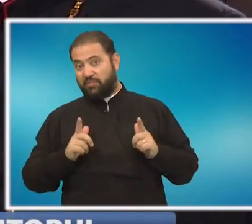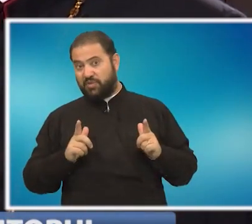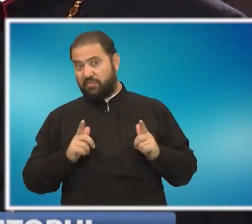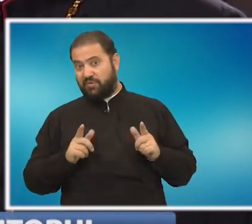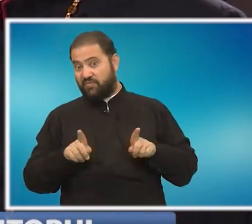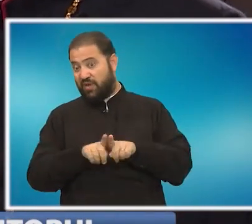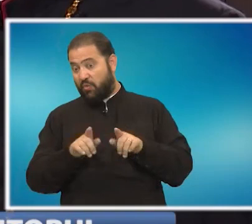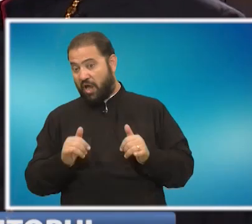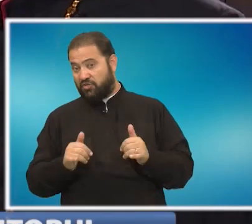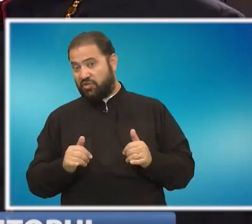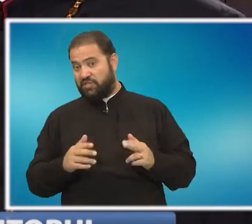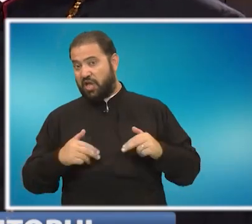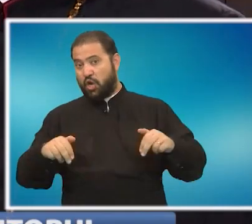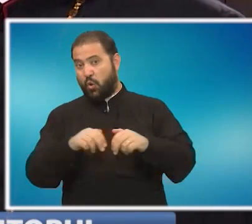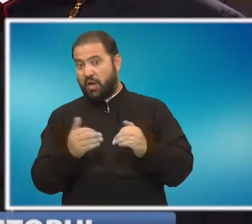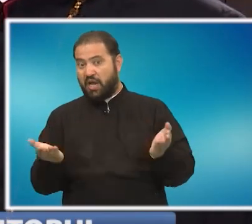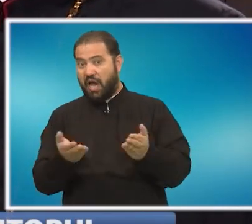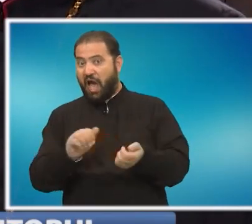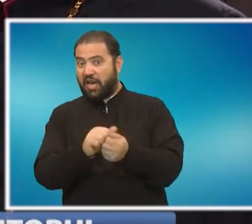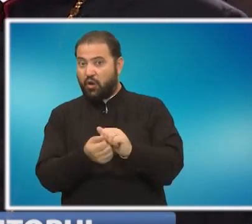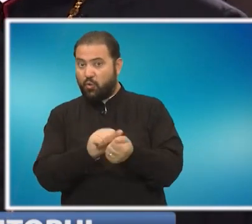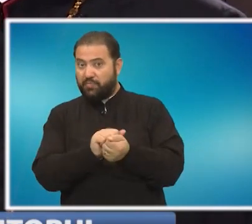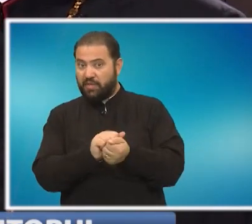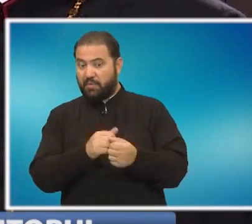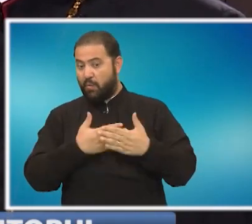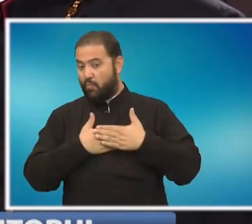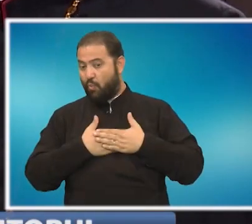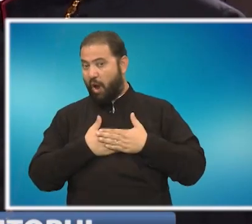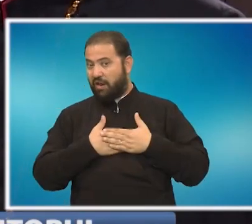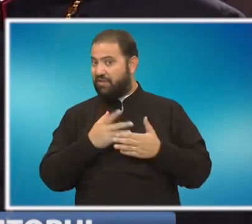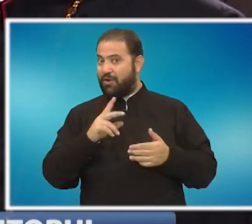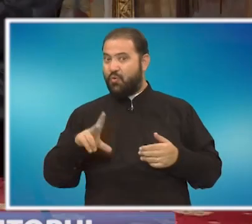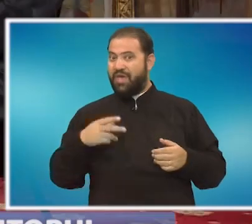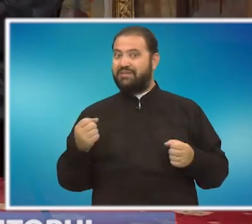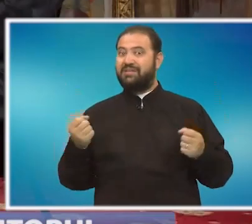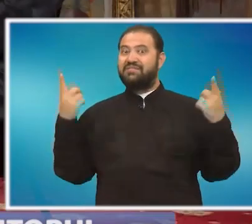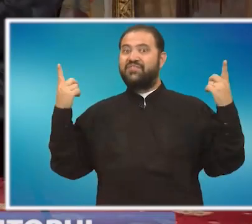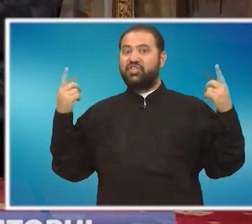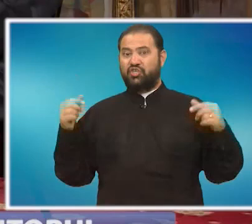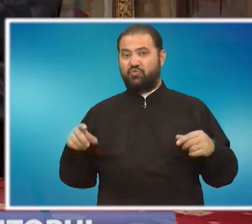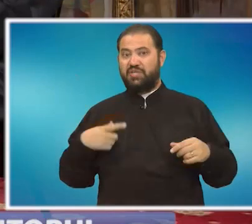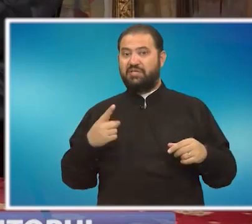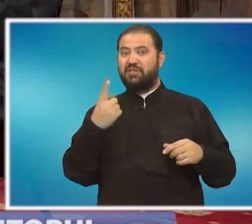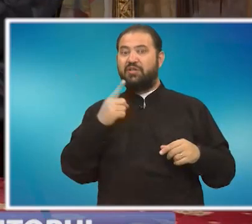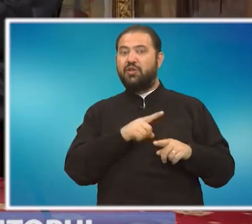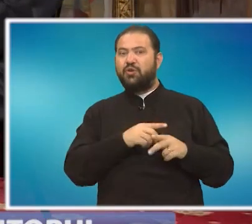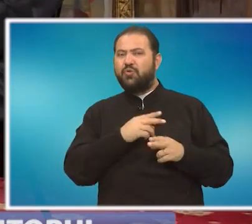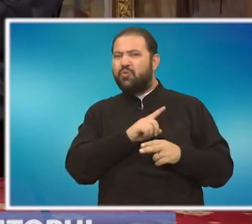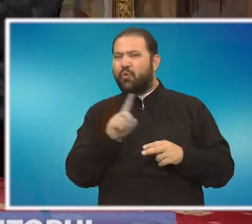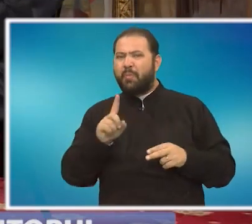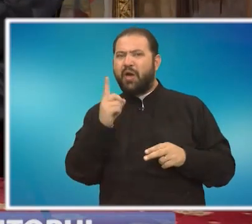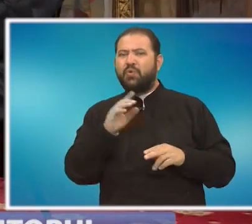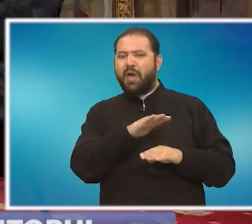aceasta așteptăm și învierea. Moartea nu este o finalitate, ci